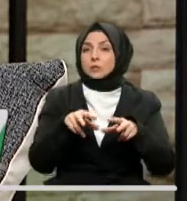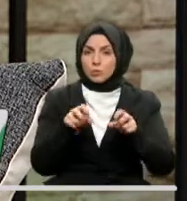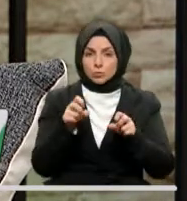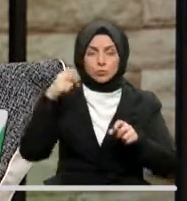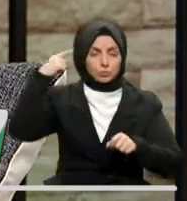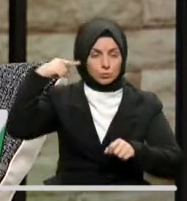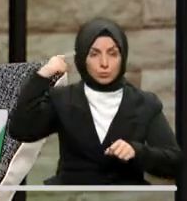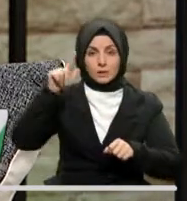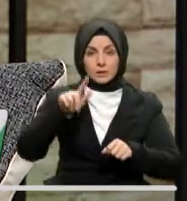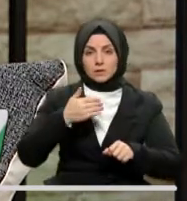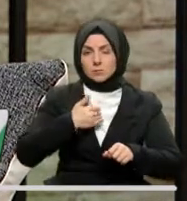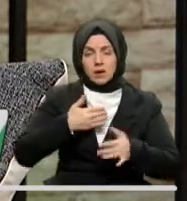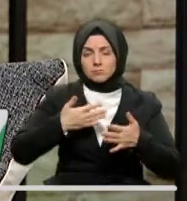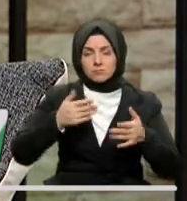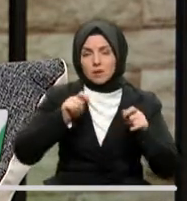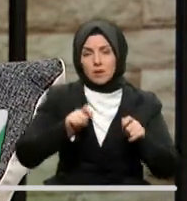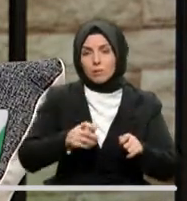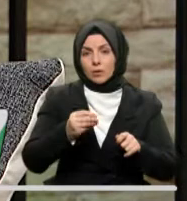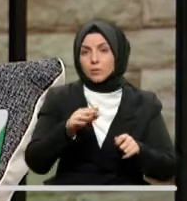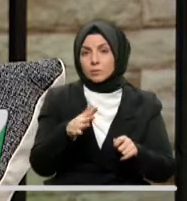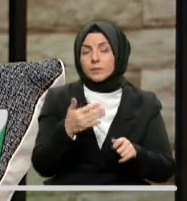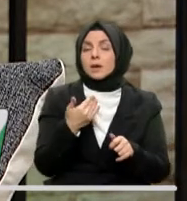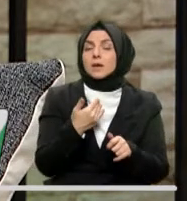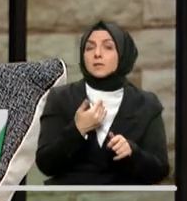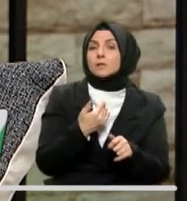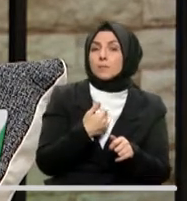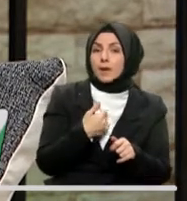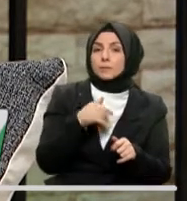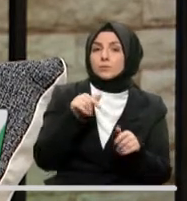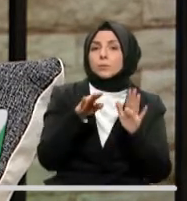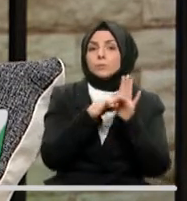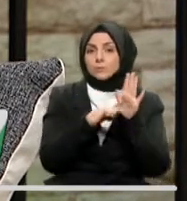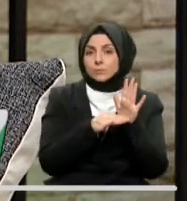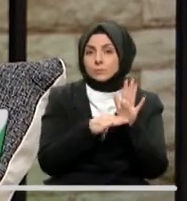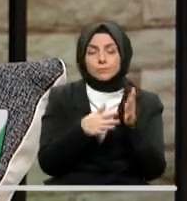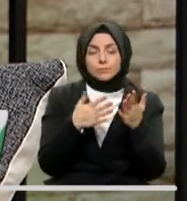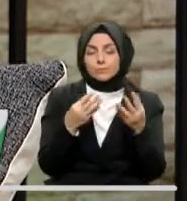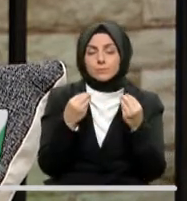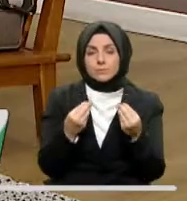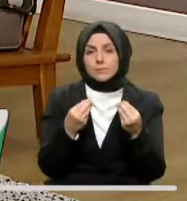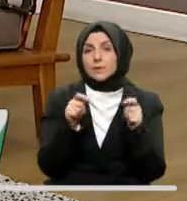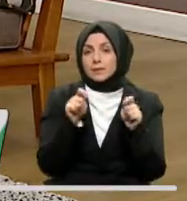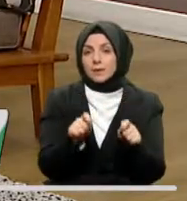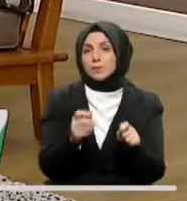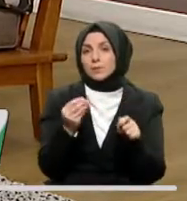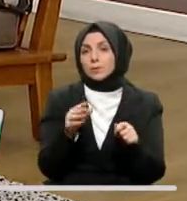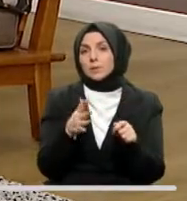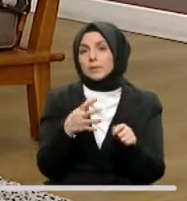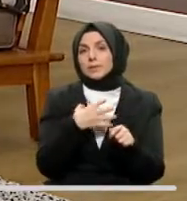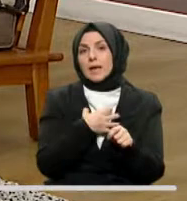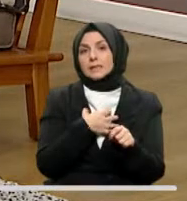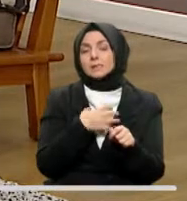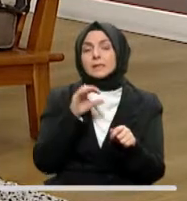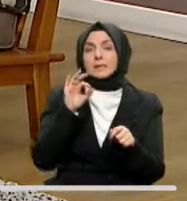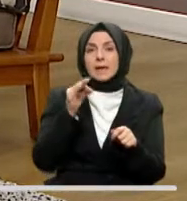buna bakması lazım gerekirse eline bir kağıt kalem olup Ben bu hayatta Neler de iyiyim Neler Eee yapabiliyorum kendimi